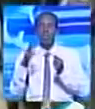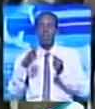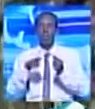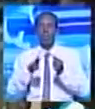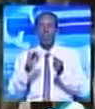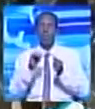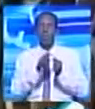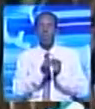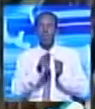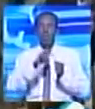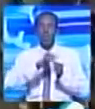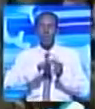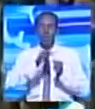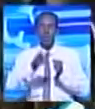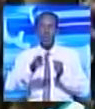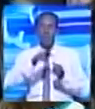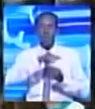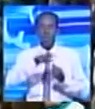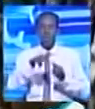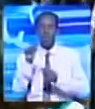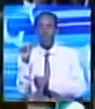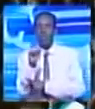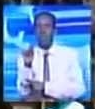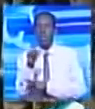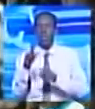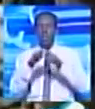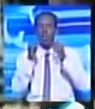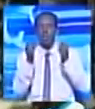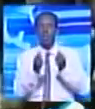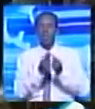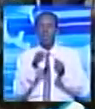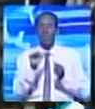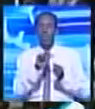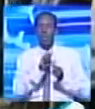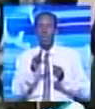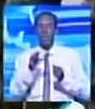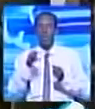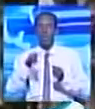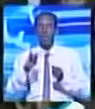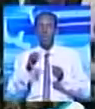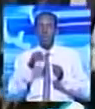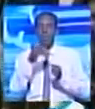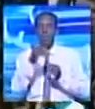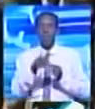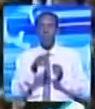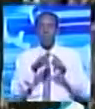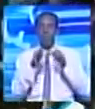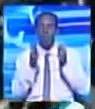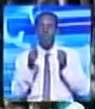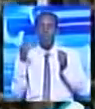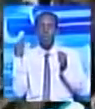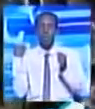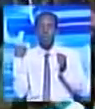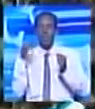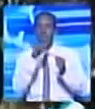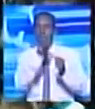fait, ils vont parcourir la région de Lissébi et ses environs, à savoir Ali Adé. Et ensuite, comme vous le voyez, le général